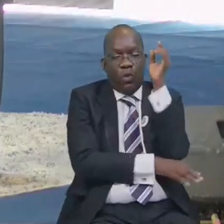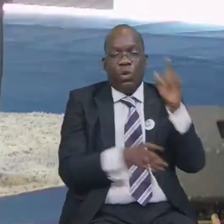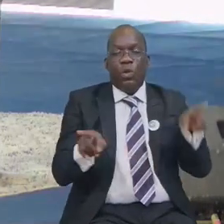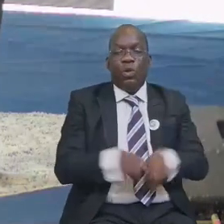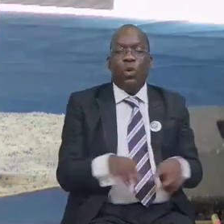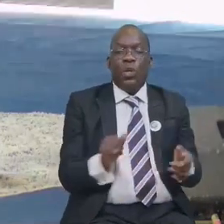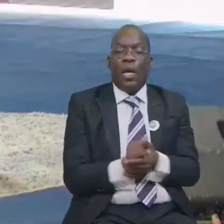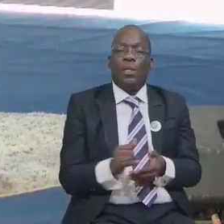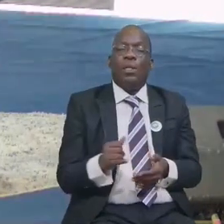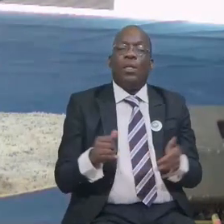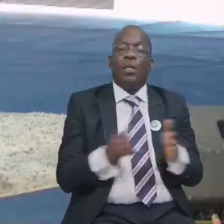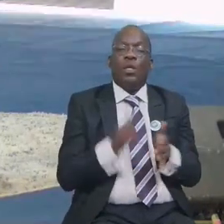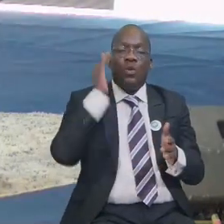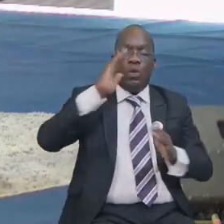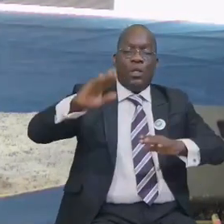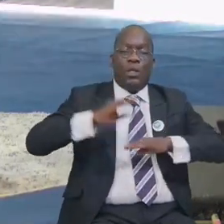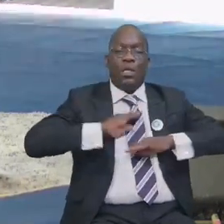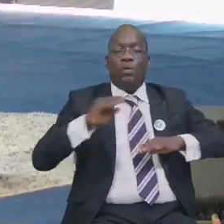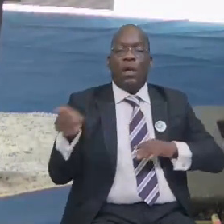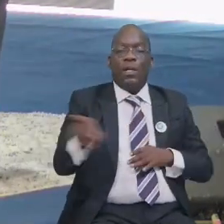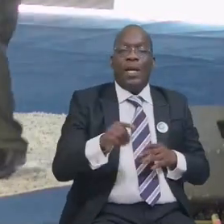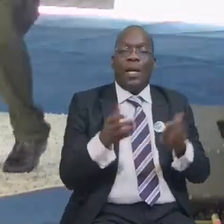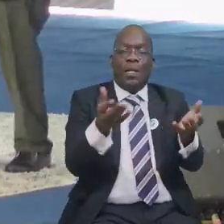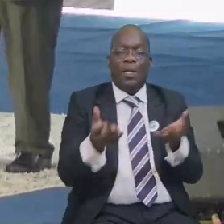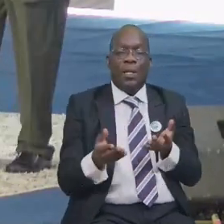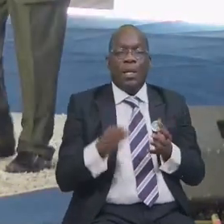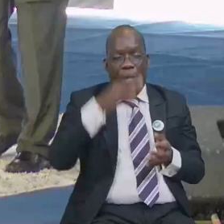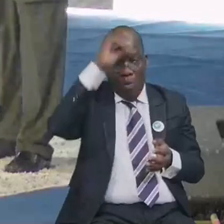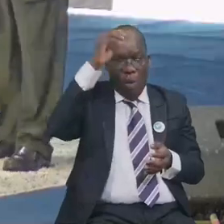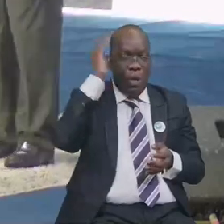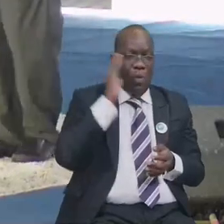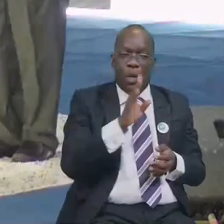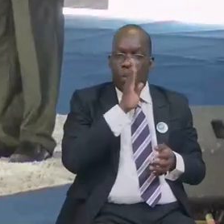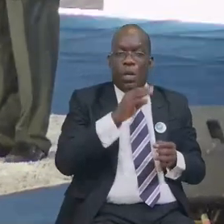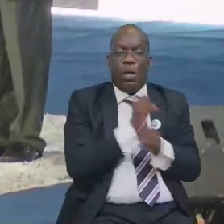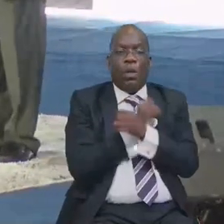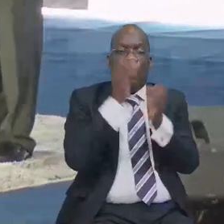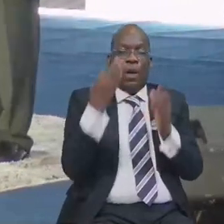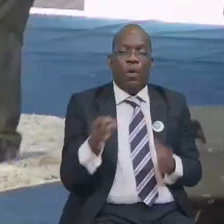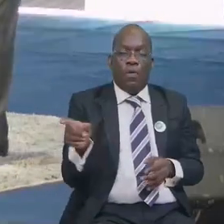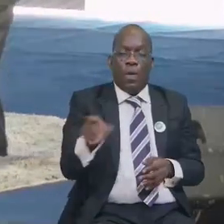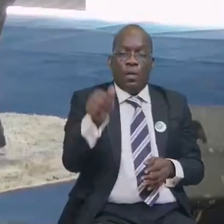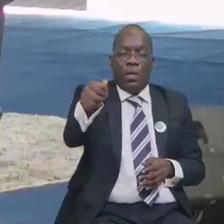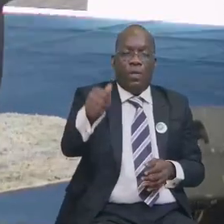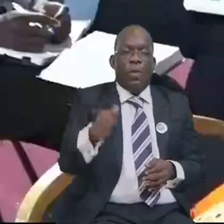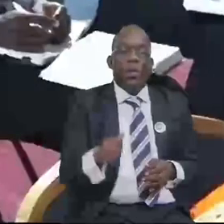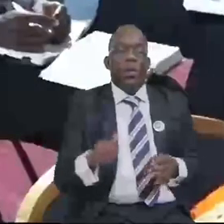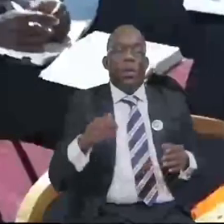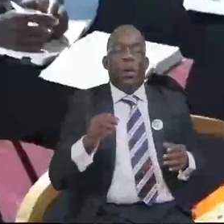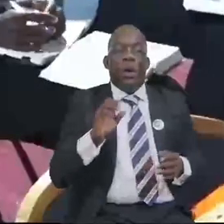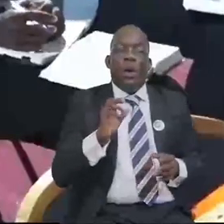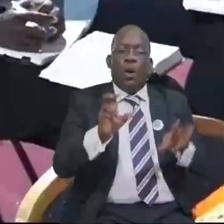que cela satisfasse ce qu'ils veulent. Il dit, les hommes seront égoïstes, amis de l'argent, fanfarons,